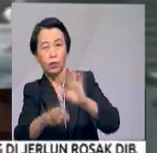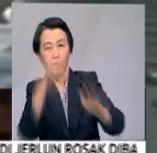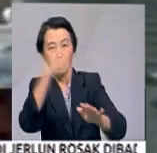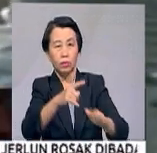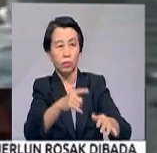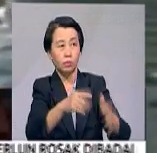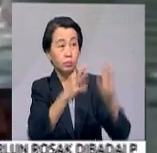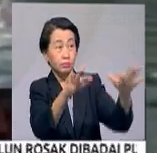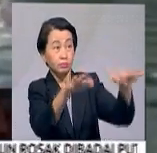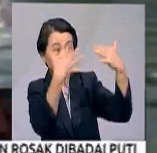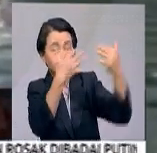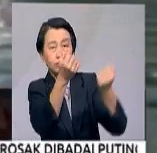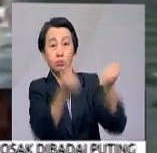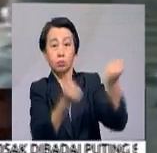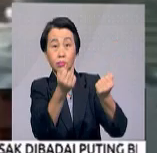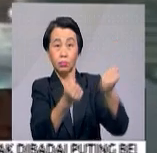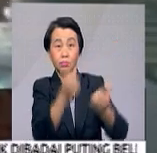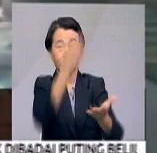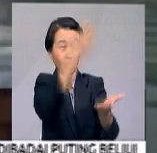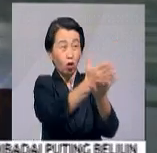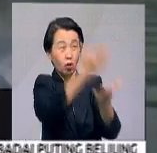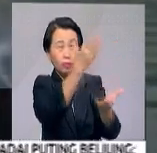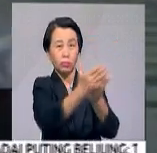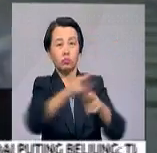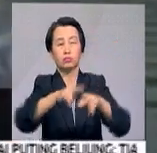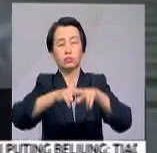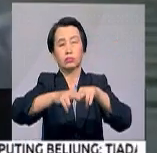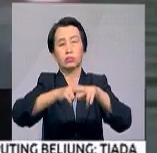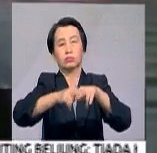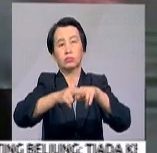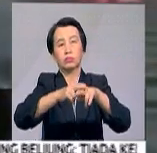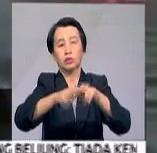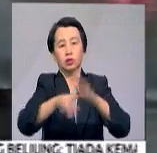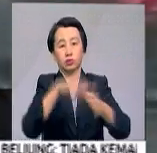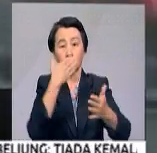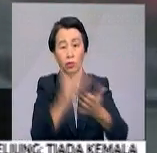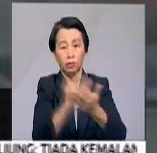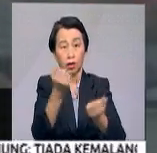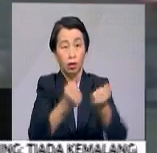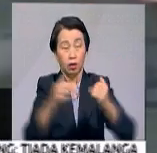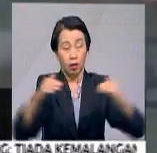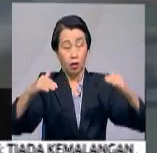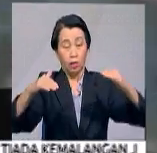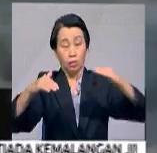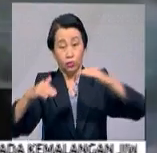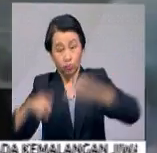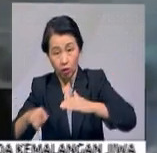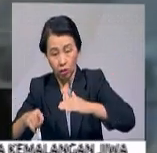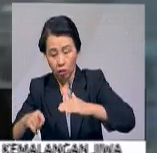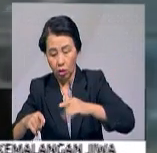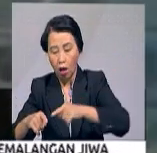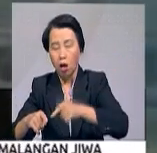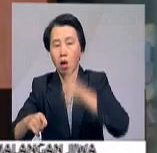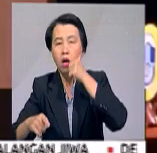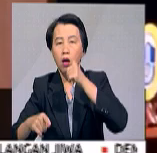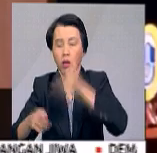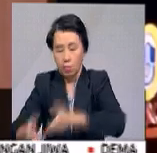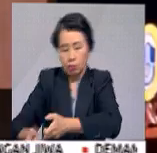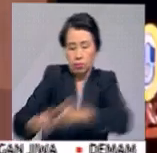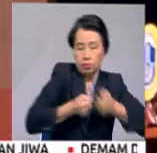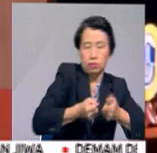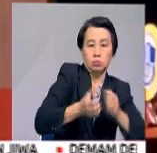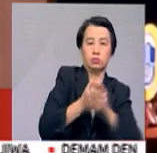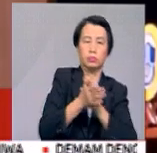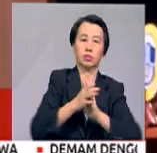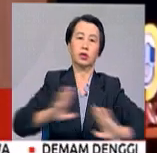untuk menarik perhatian pemandu supaya menghentikan kereta api. Sebaik sahaja kereta api itu berhenti, wanita terbabit berjaya